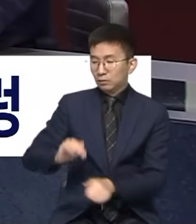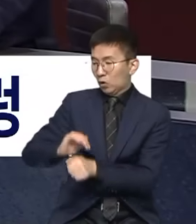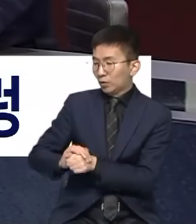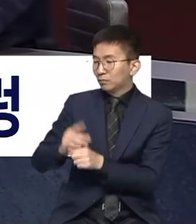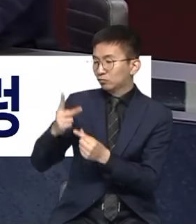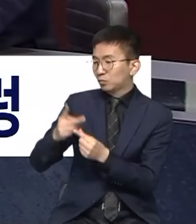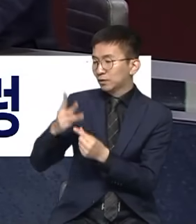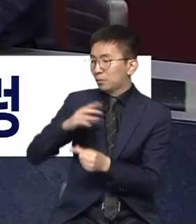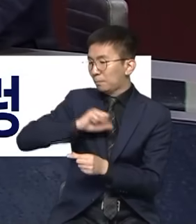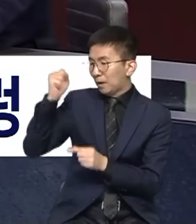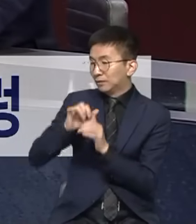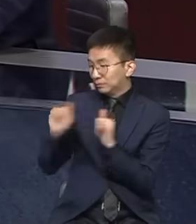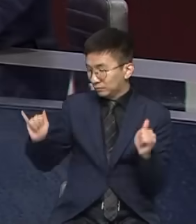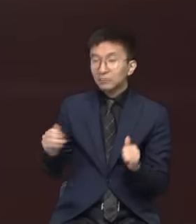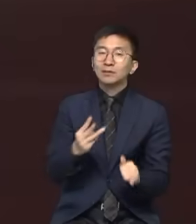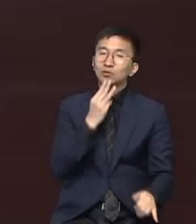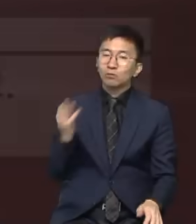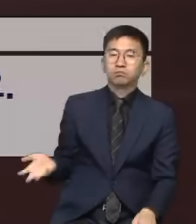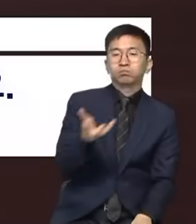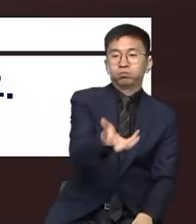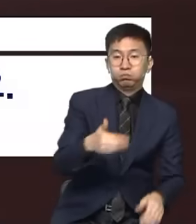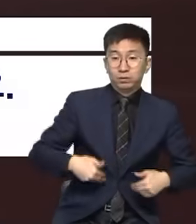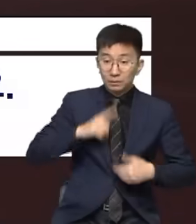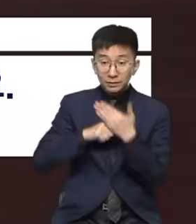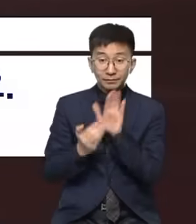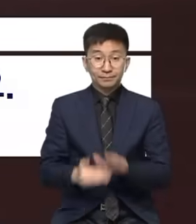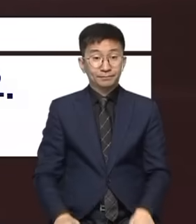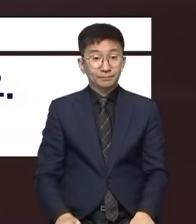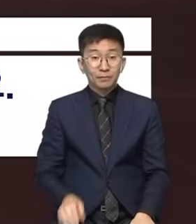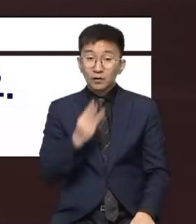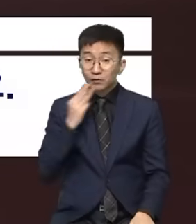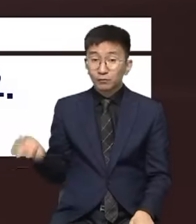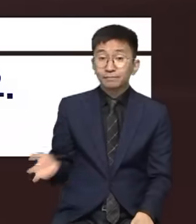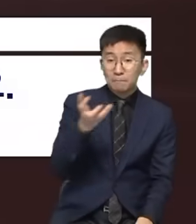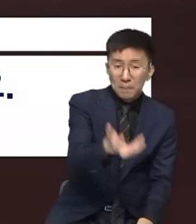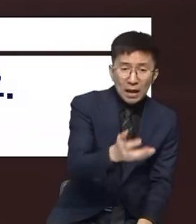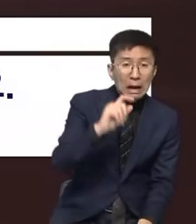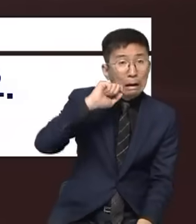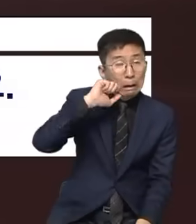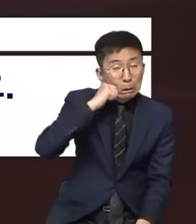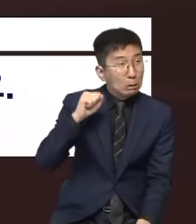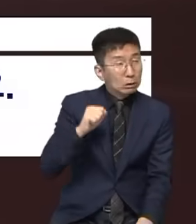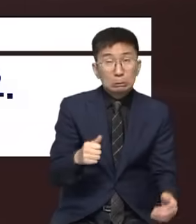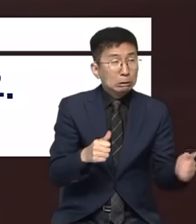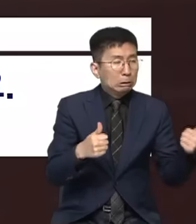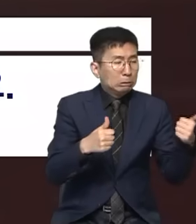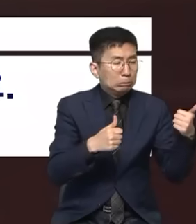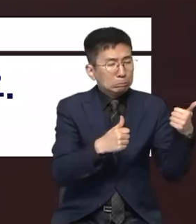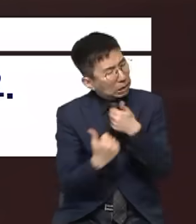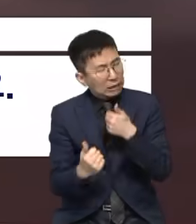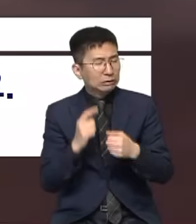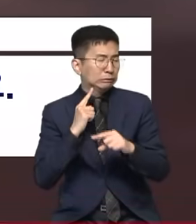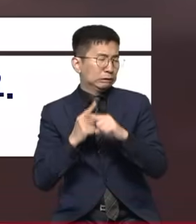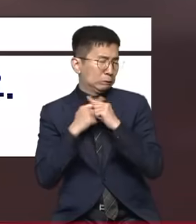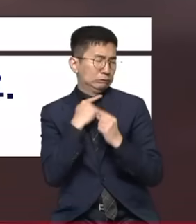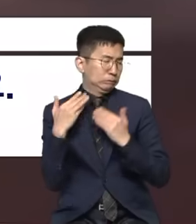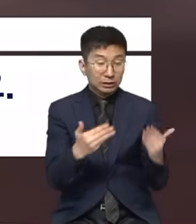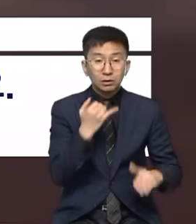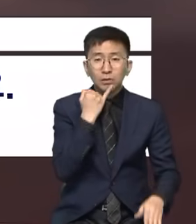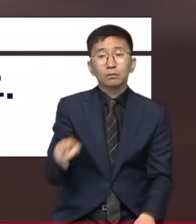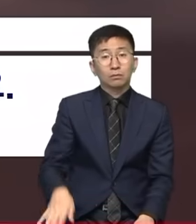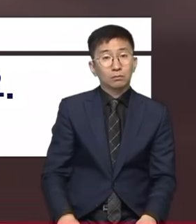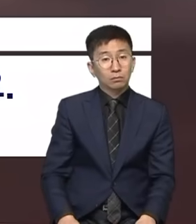중진 험지 출마론입니다. 서울에 와서 아주 어려운 곳에 와서 출마하는 건 좋은 아이디어예요.